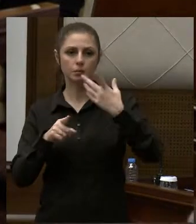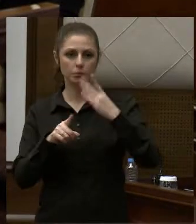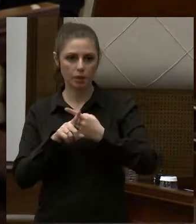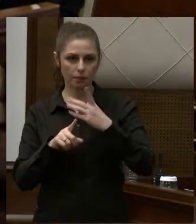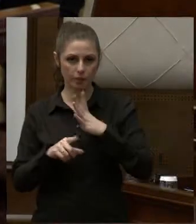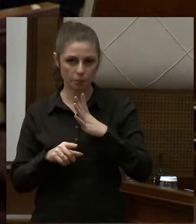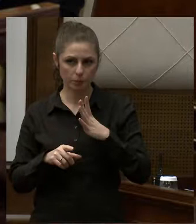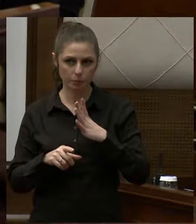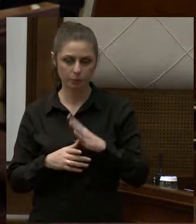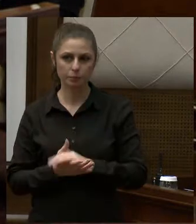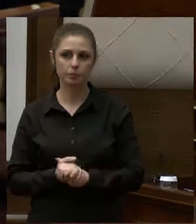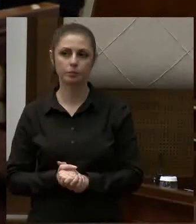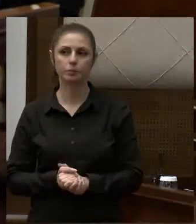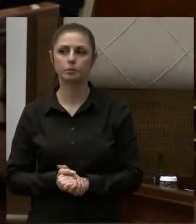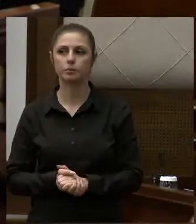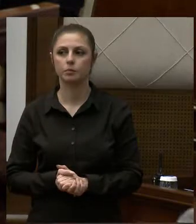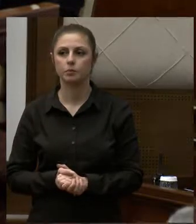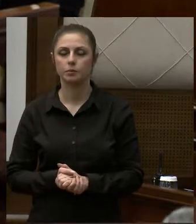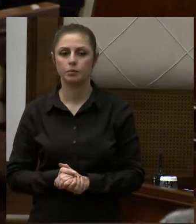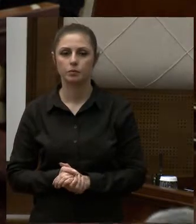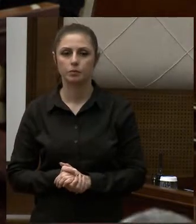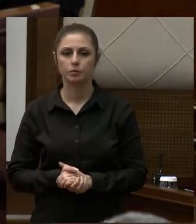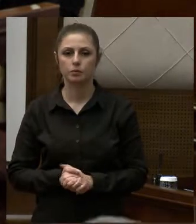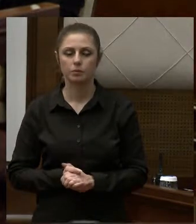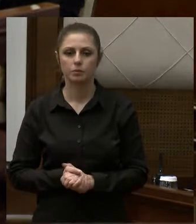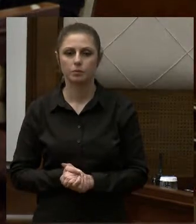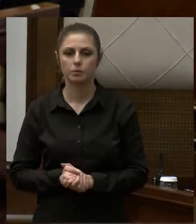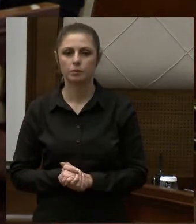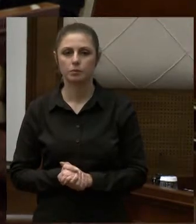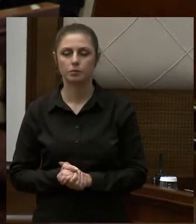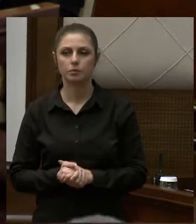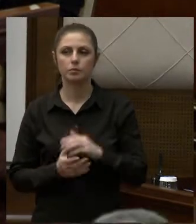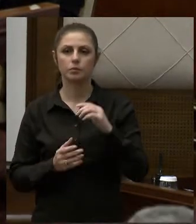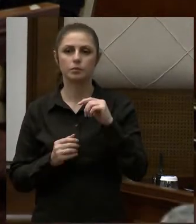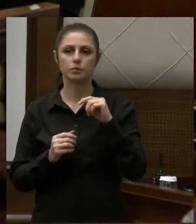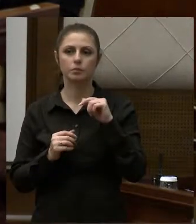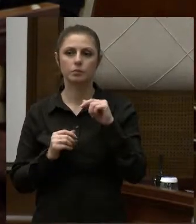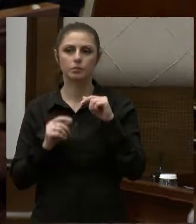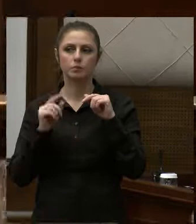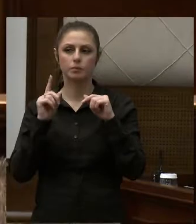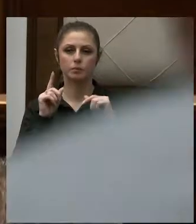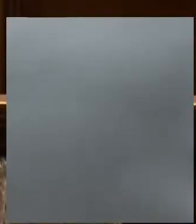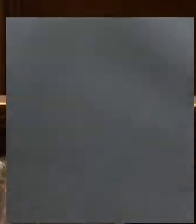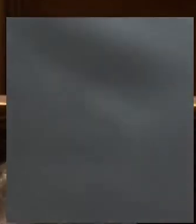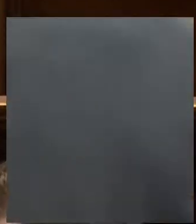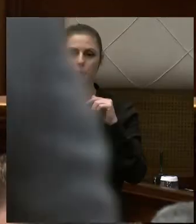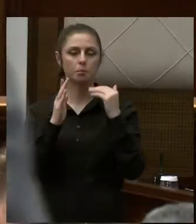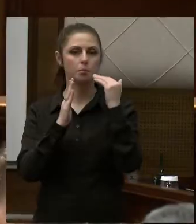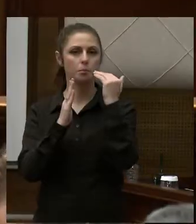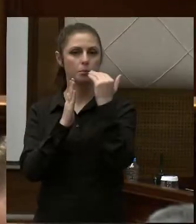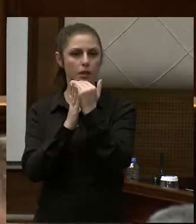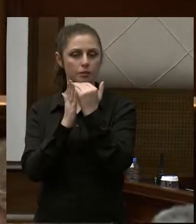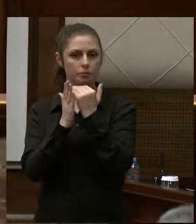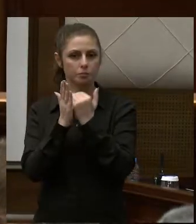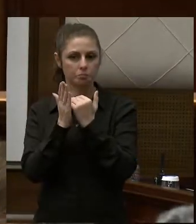var mı arkadaşlar? Meclis gündemine. Gündemin birinci maddesi değerli meclis üyesi arkadaşlarım ve özellikle iki